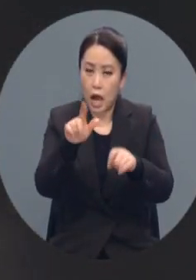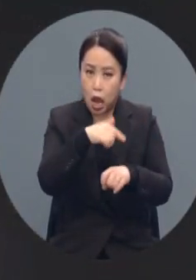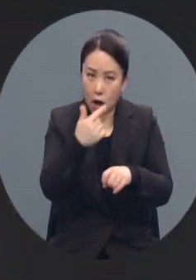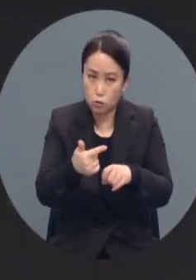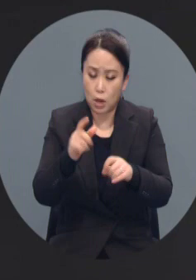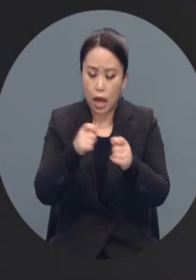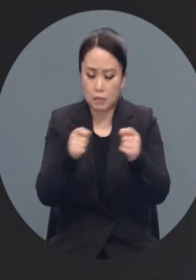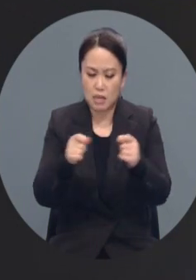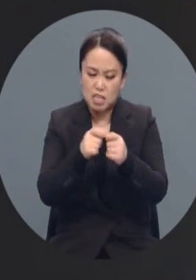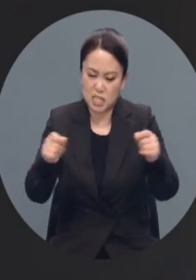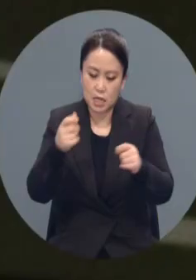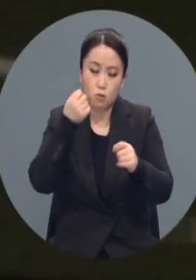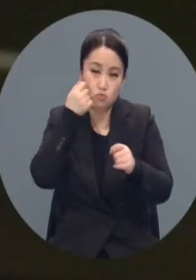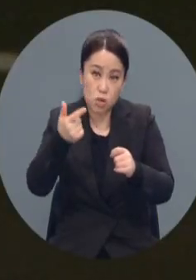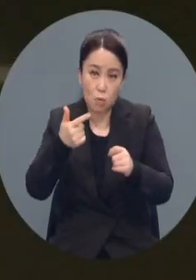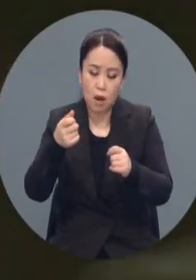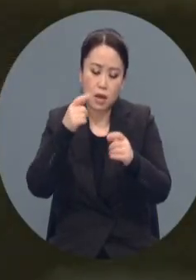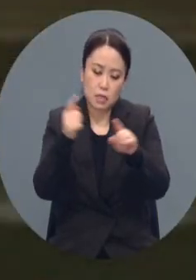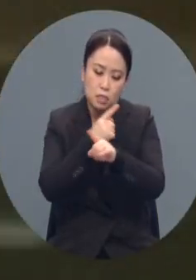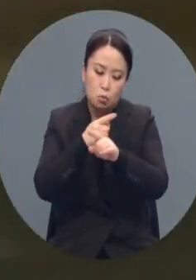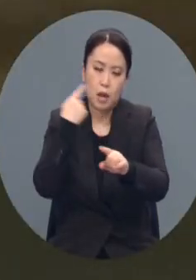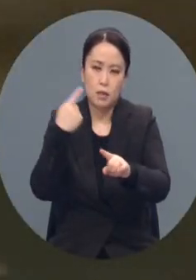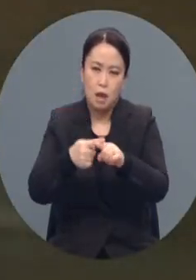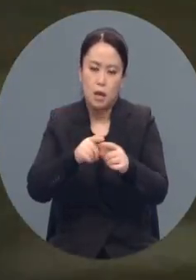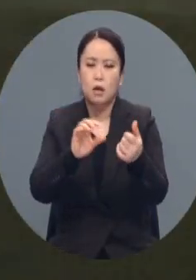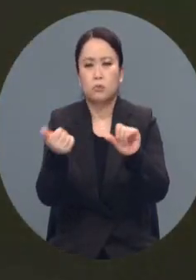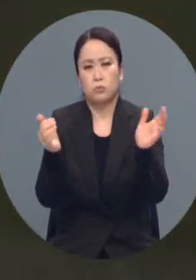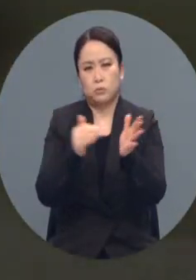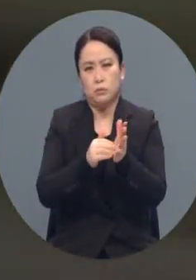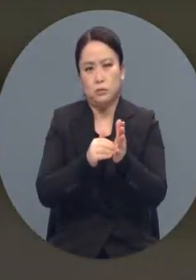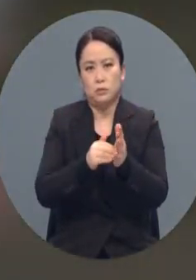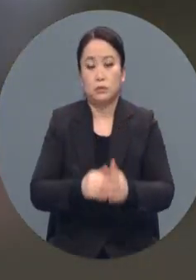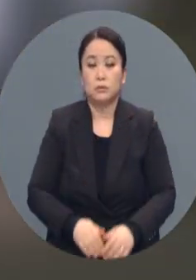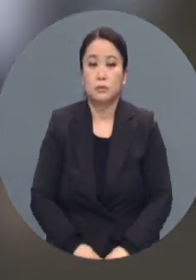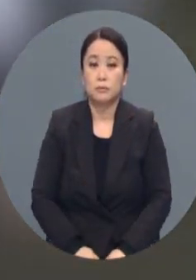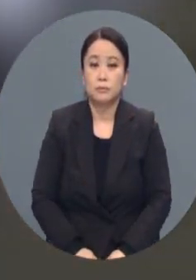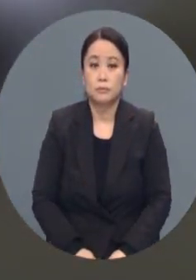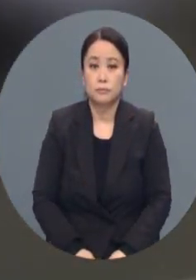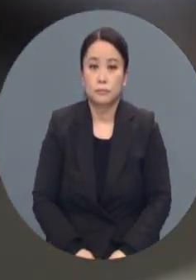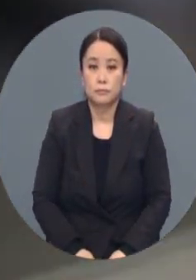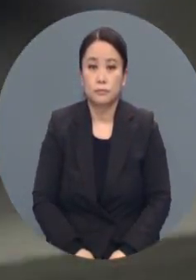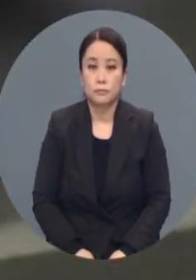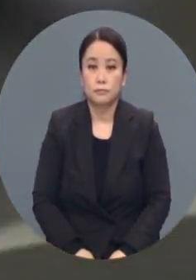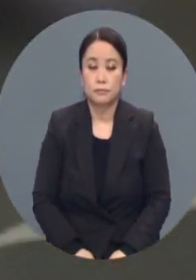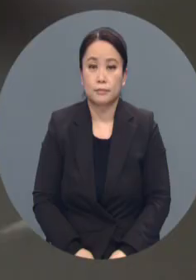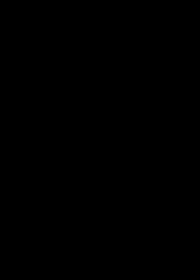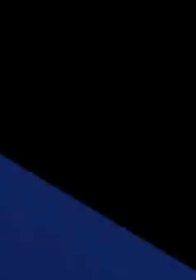치료를 받다 고통 속에 숨졌습니다. MBC 뉴스 송강모입니다.